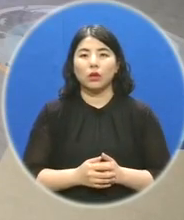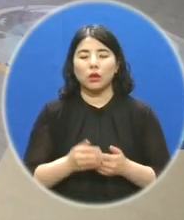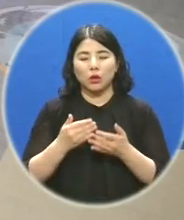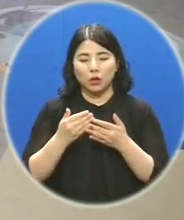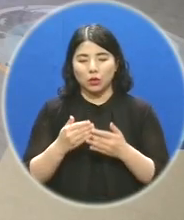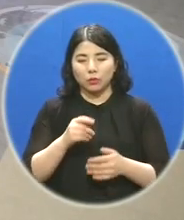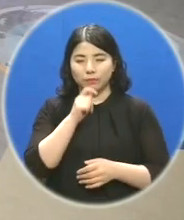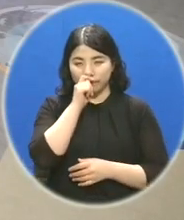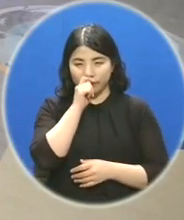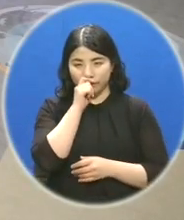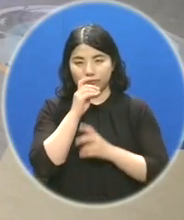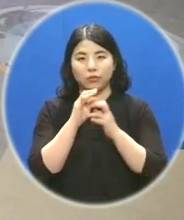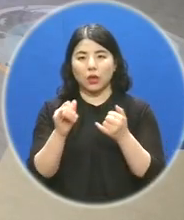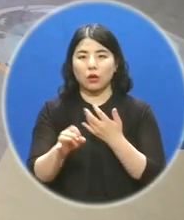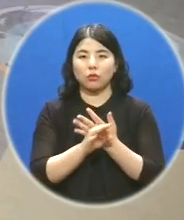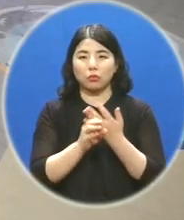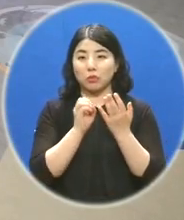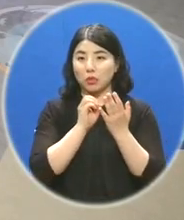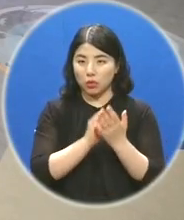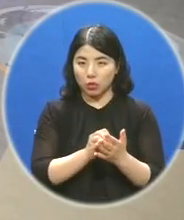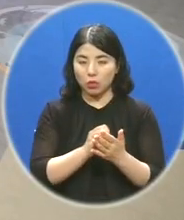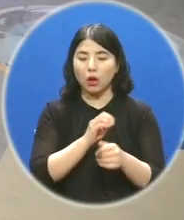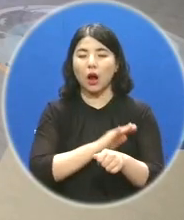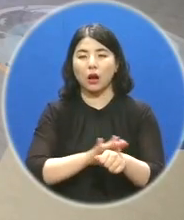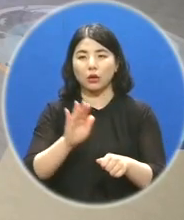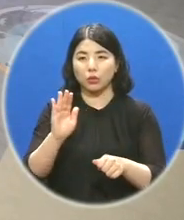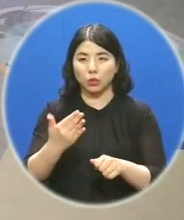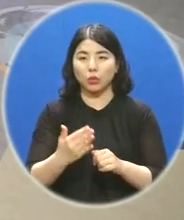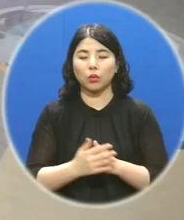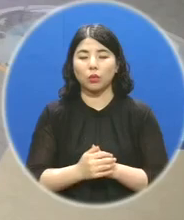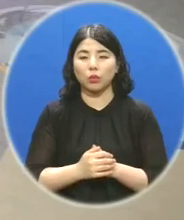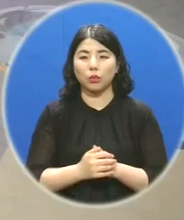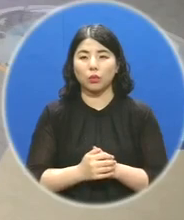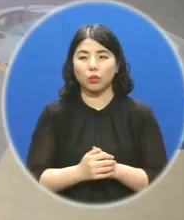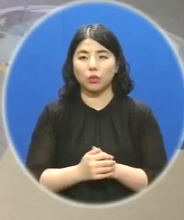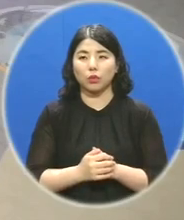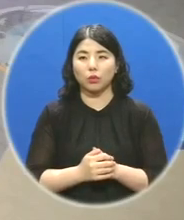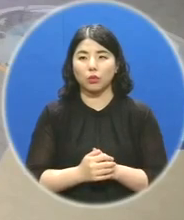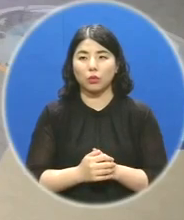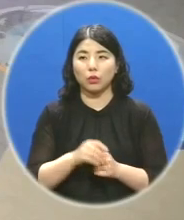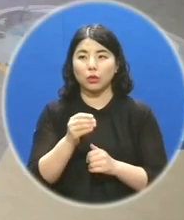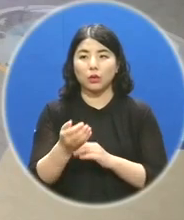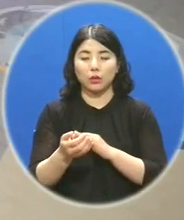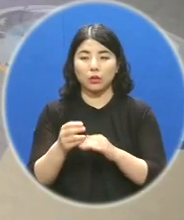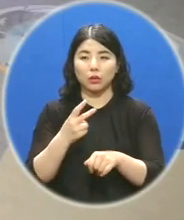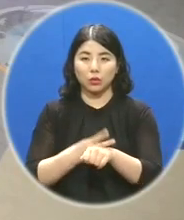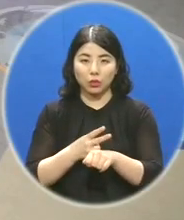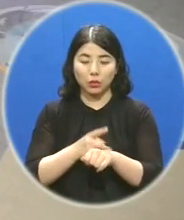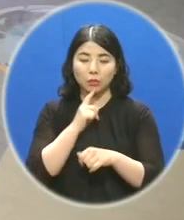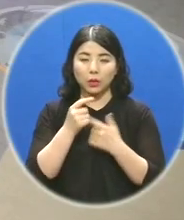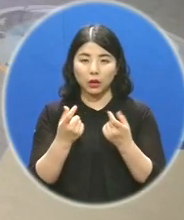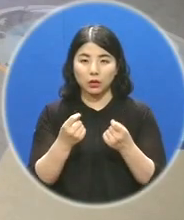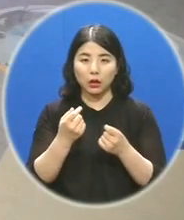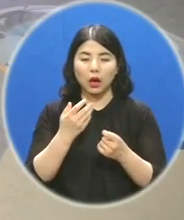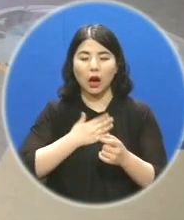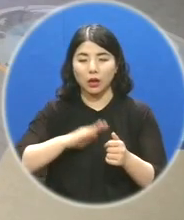조용히 계셨던 분도 이렇게 후보 등록을 하면서 알려지고 그러니까 지금 정상욱 교수님 말씀하신 것처럼